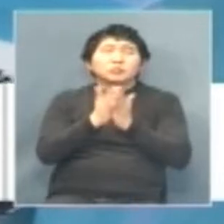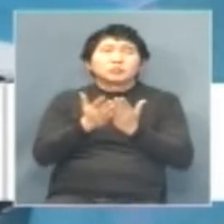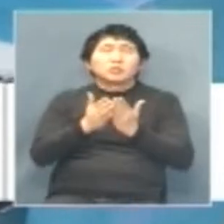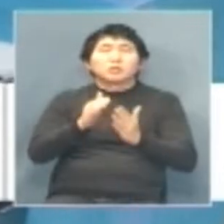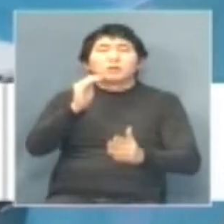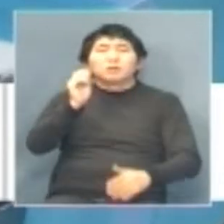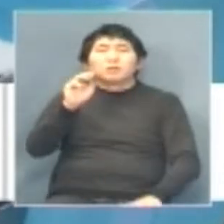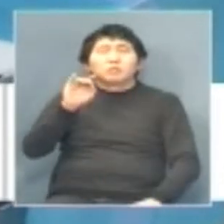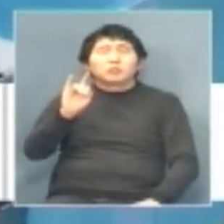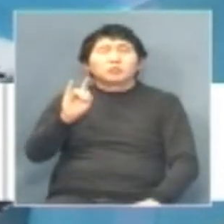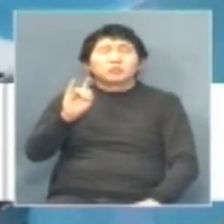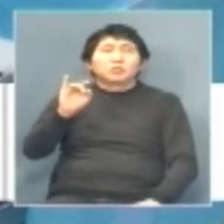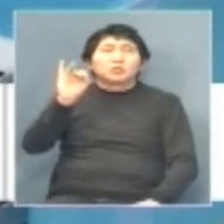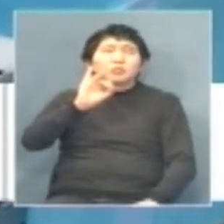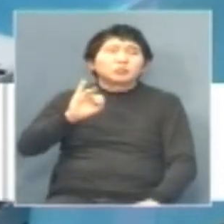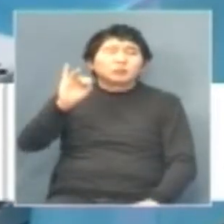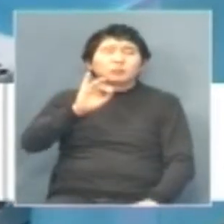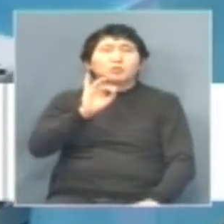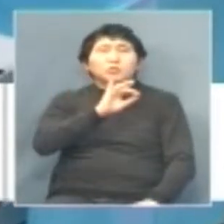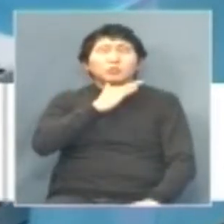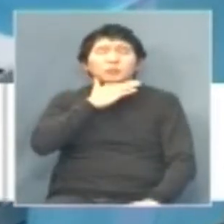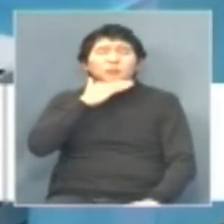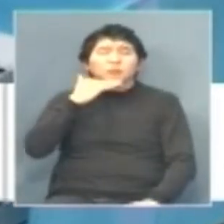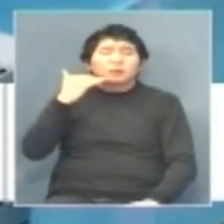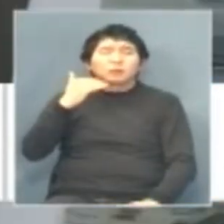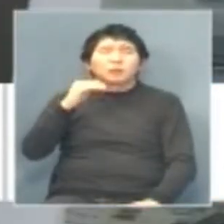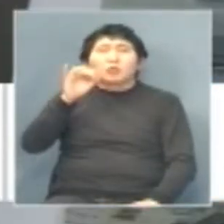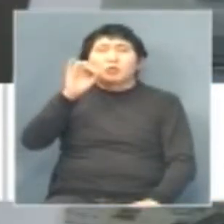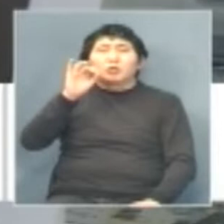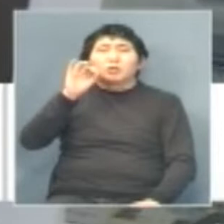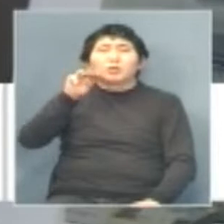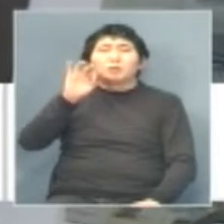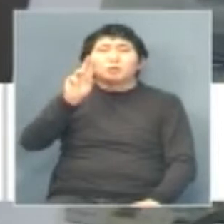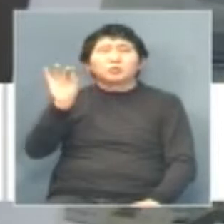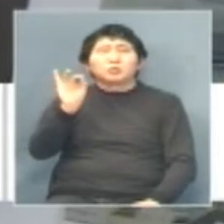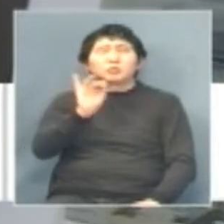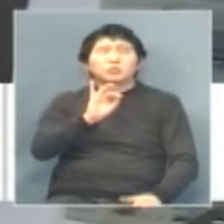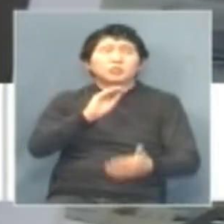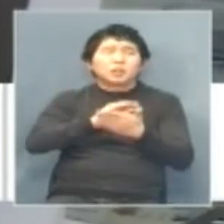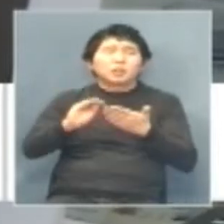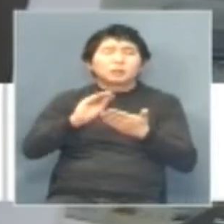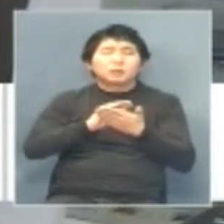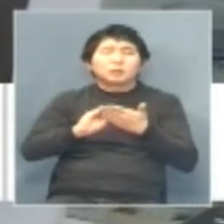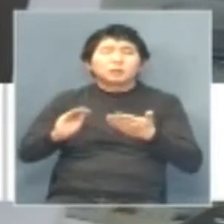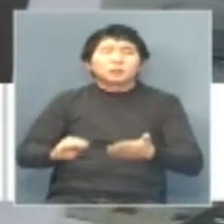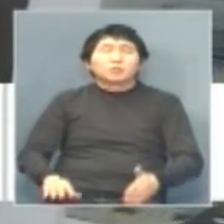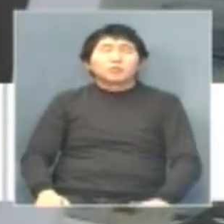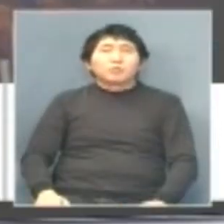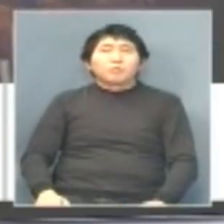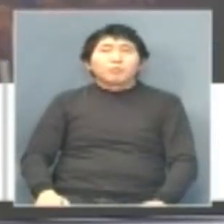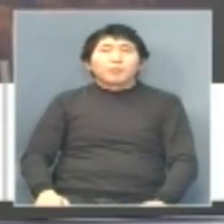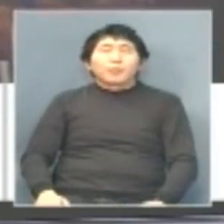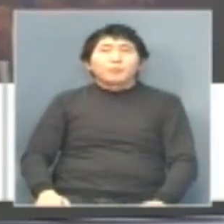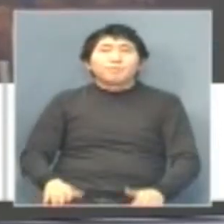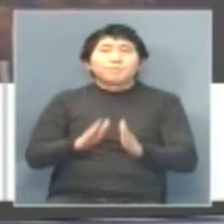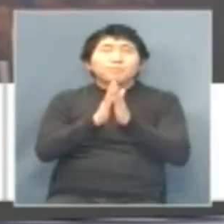фактілер, нақты деректер және оған тікелей қатысқан азаматтардың эмоциясы қатаң деректі стилде мазмұндалған. Борышын мінсіз орындап жүрген жандар туралы